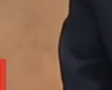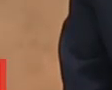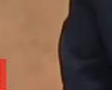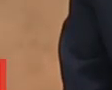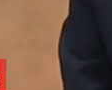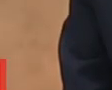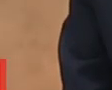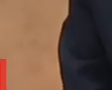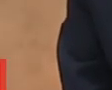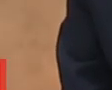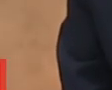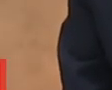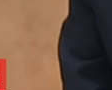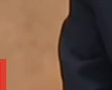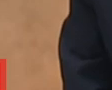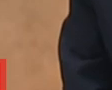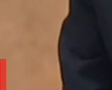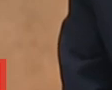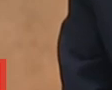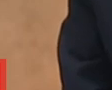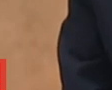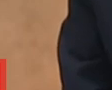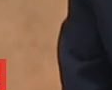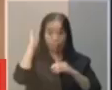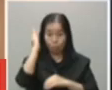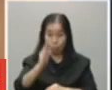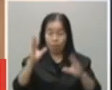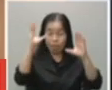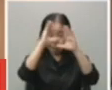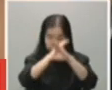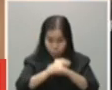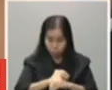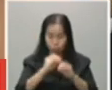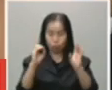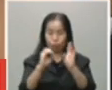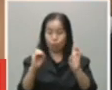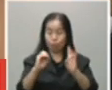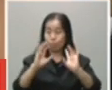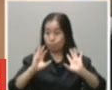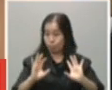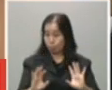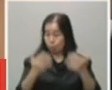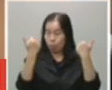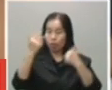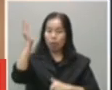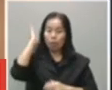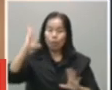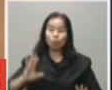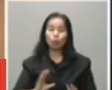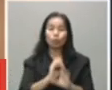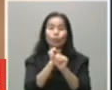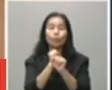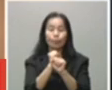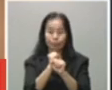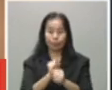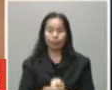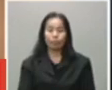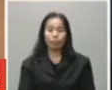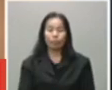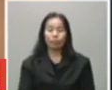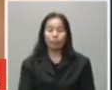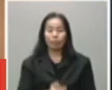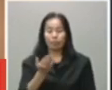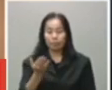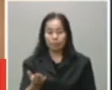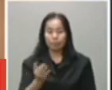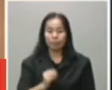เรามีกรอบเวลาอยู่นะครับพรุ่งนี้1 ทุ่มต้องปิดการอภิปรายเพื่อสรุปต่อไปท่านวิรัต